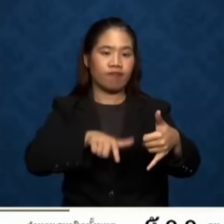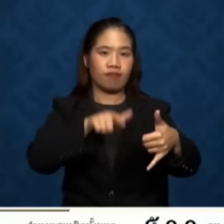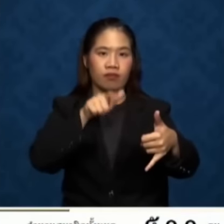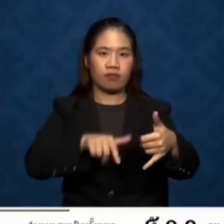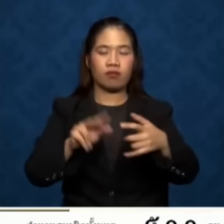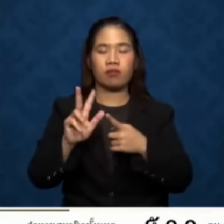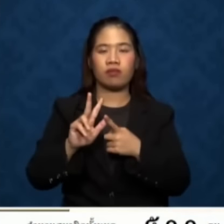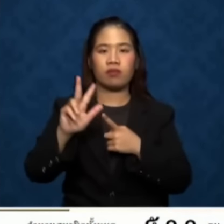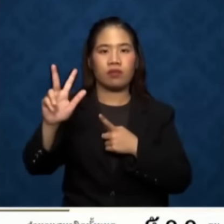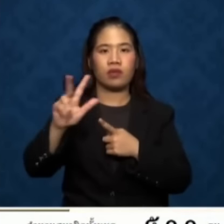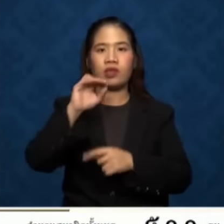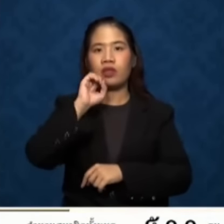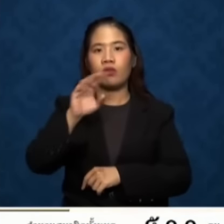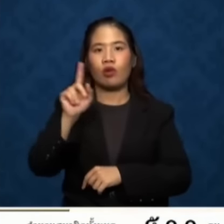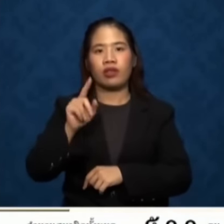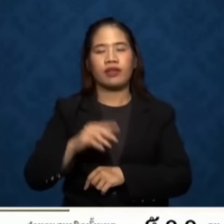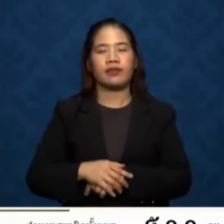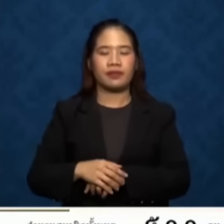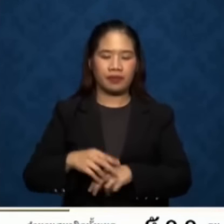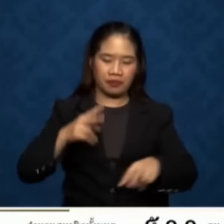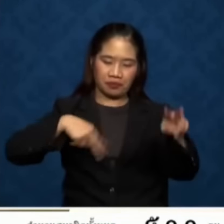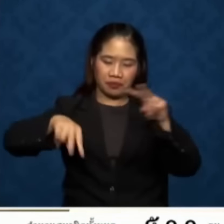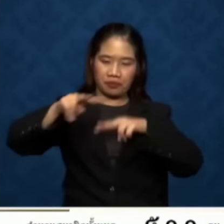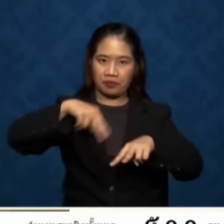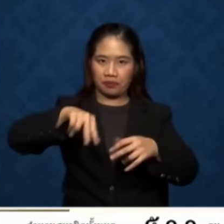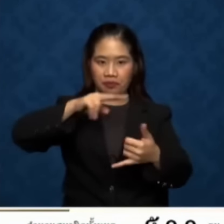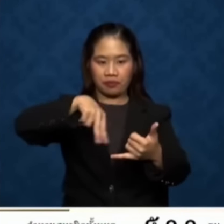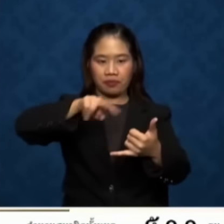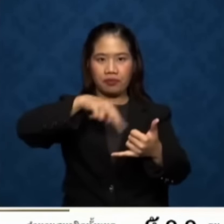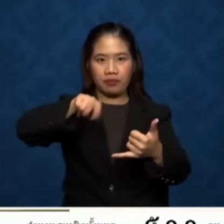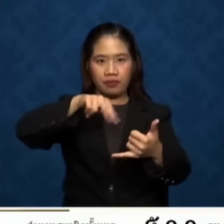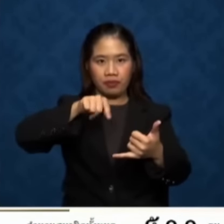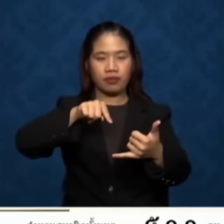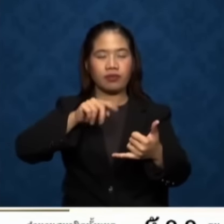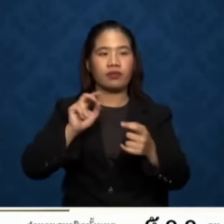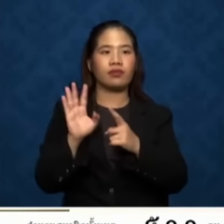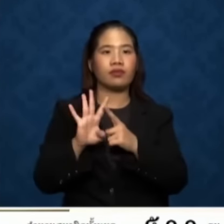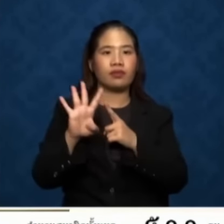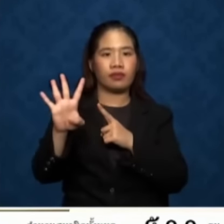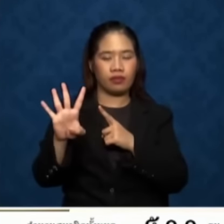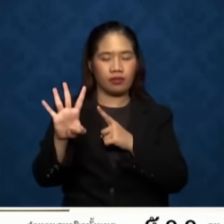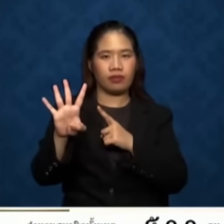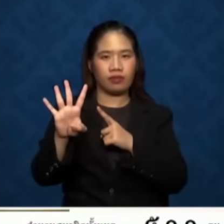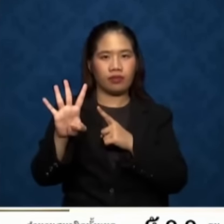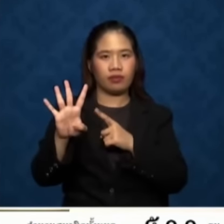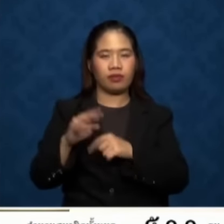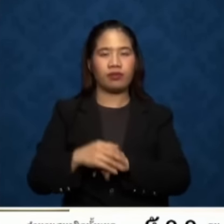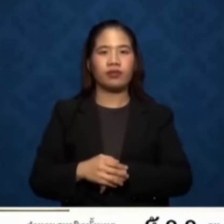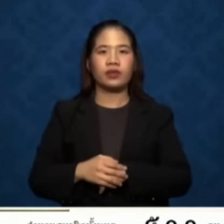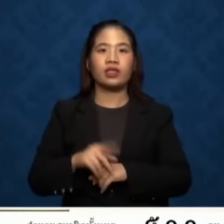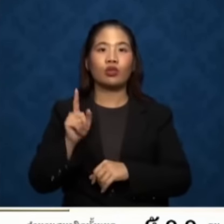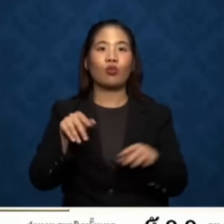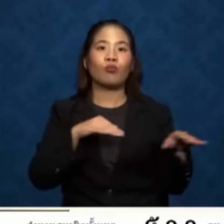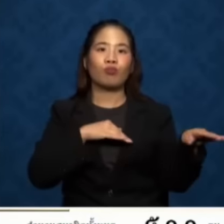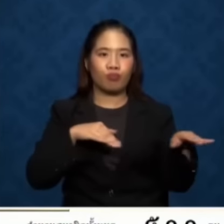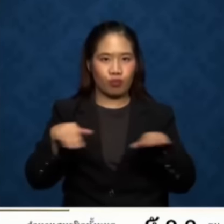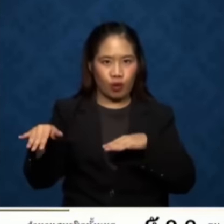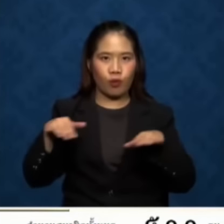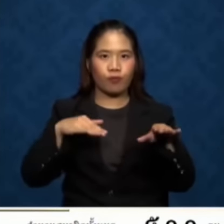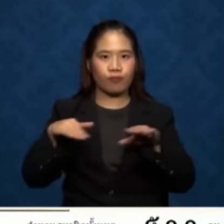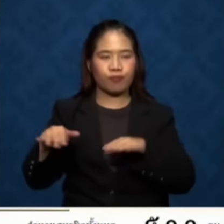3เรื่องการรักษาพยาบาลผู้ต้องขังประการที่4ให้เตรียมความพร้อมก่อนปล่